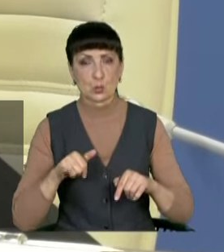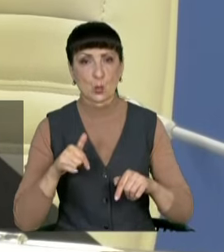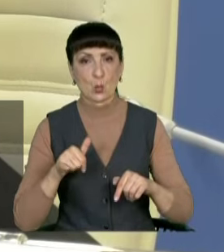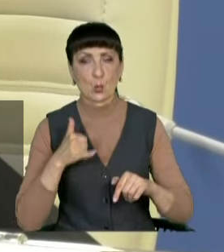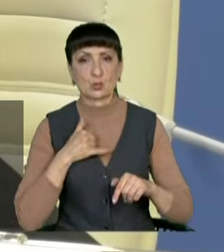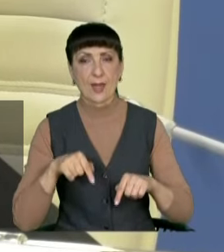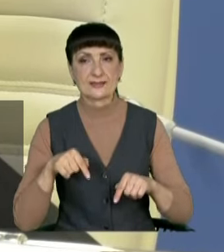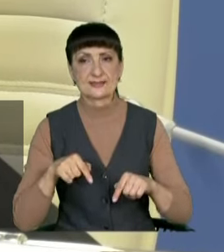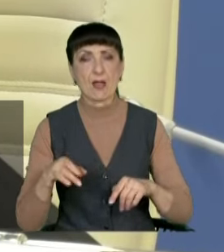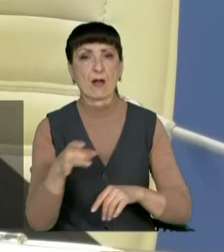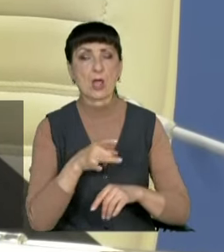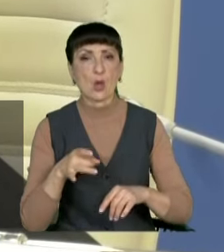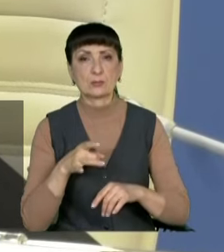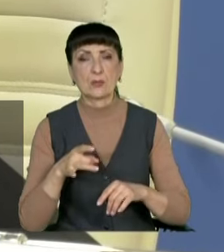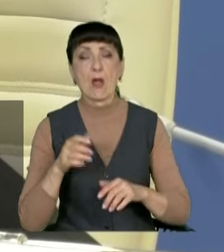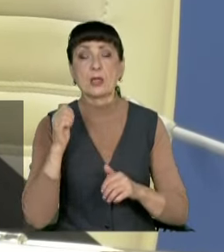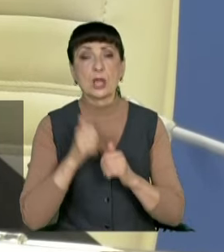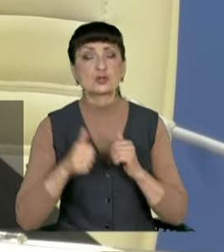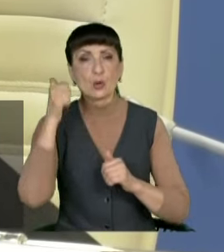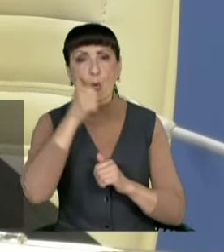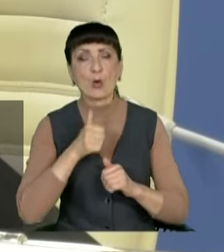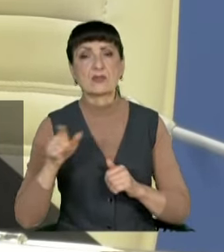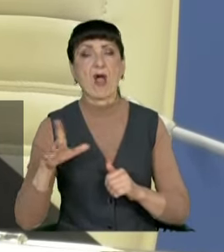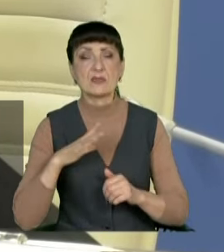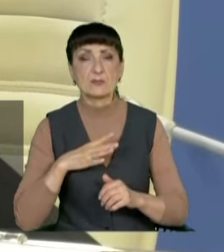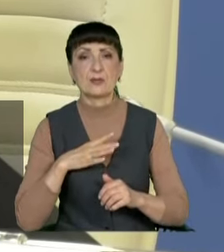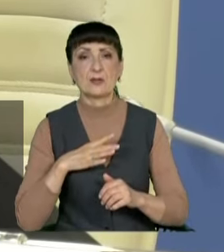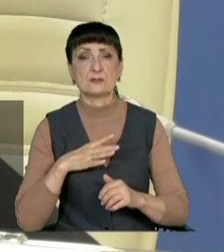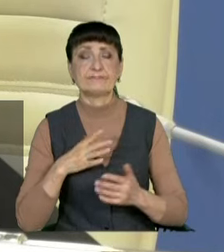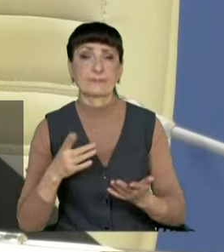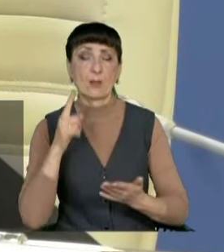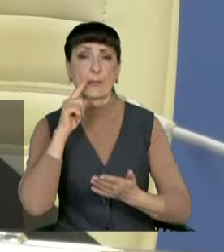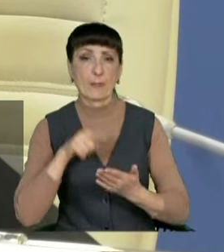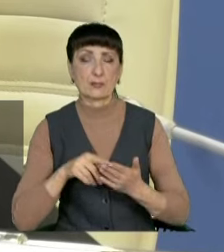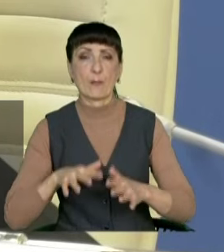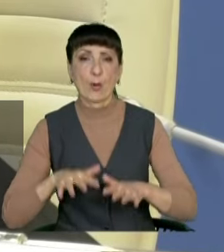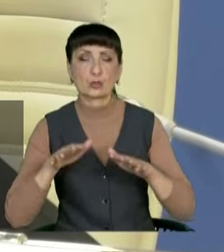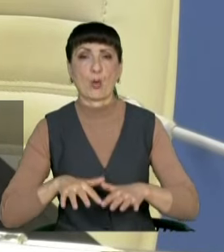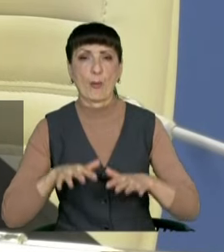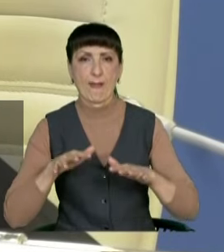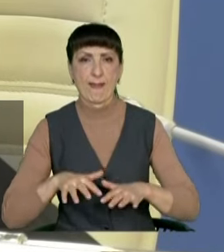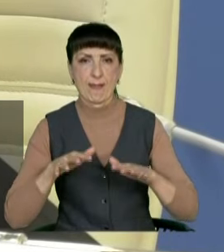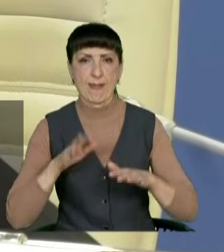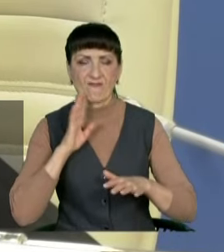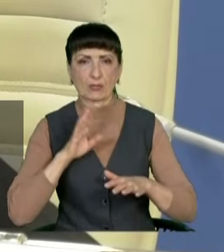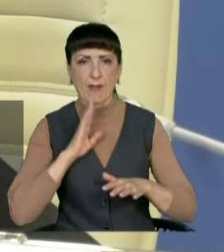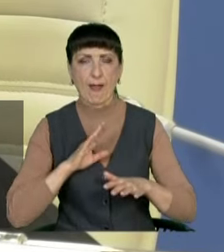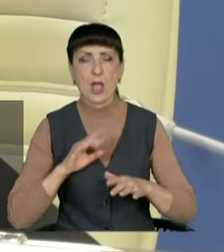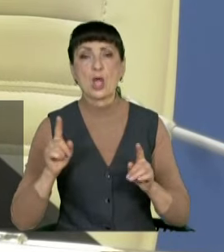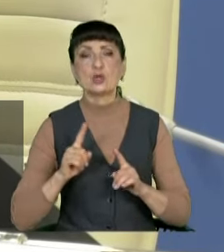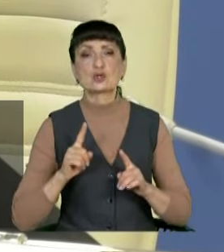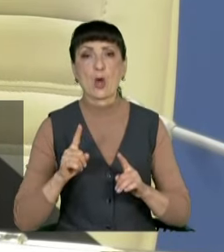районе Кылшыкты они ежегодно подвергались, в общем, подтоплению. И чтобы